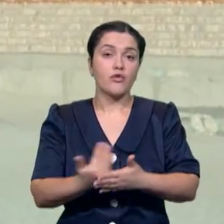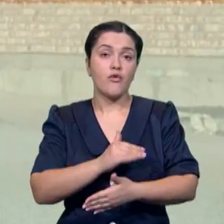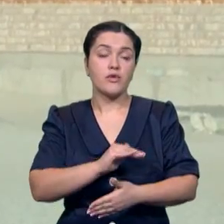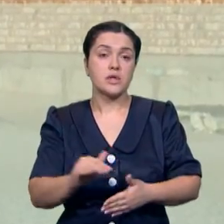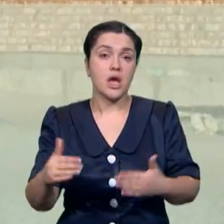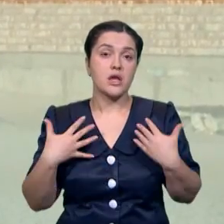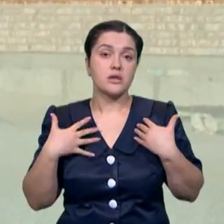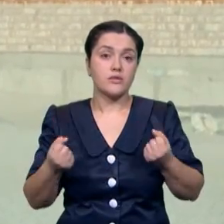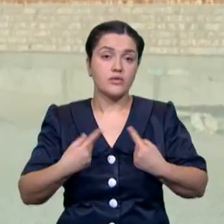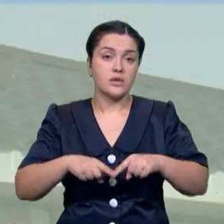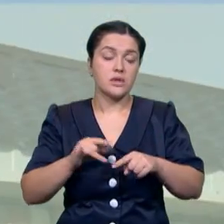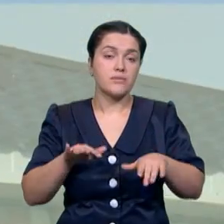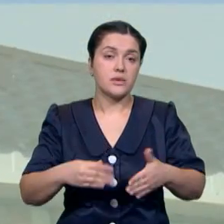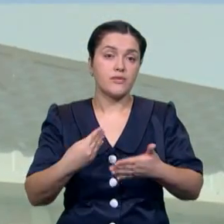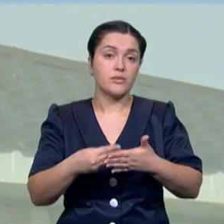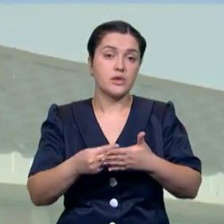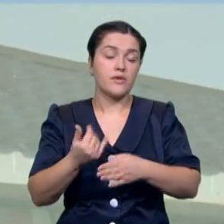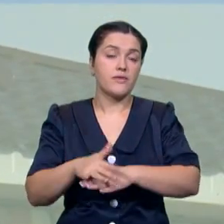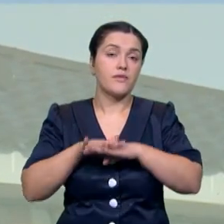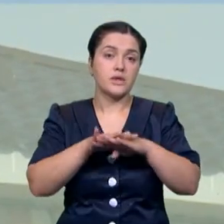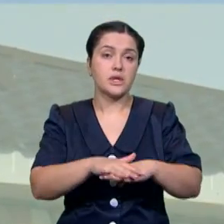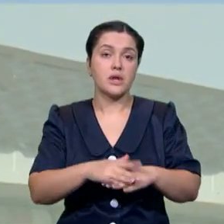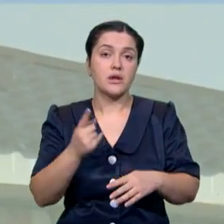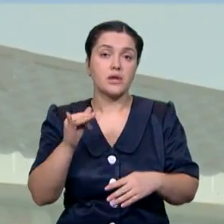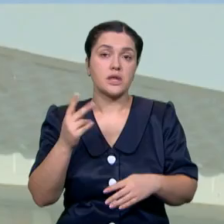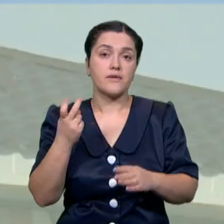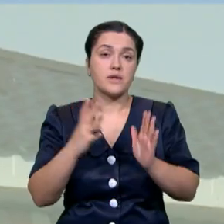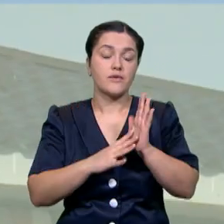нового детского оздоровительного учреждения из местного бюджета выделен